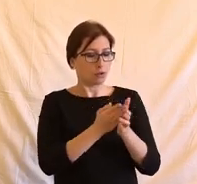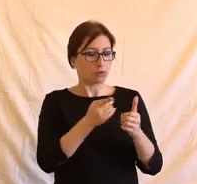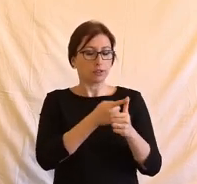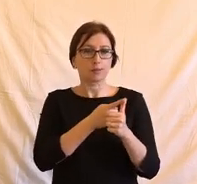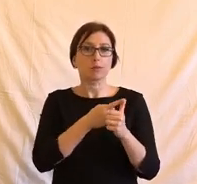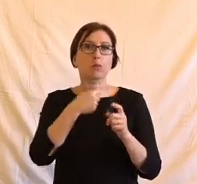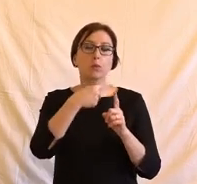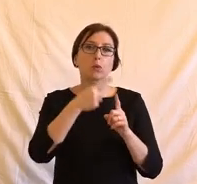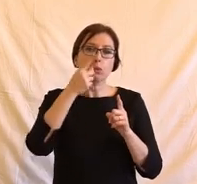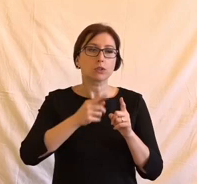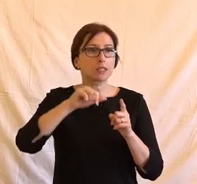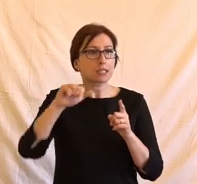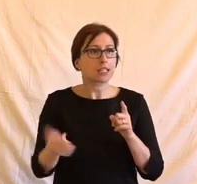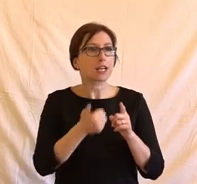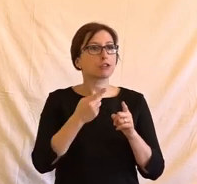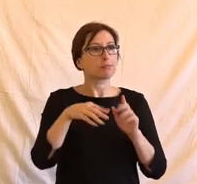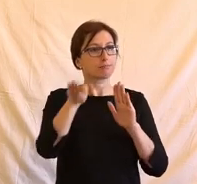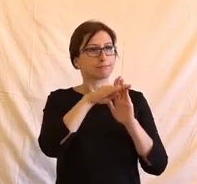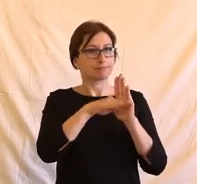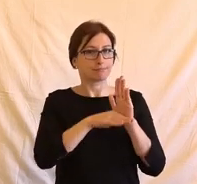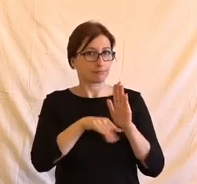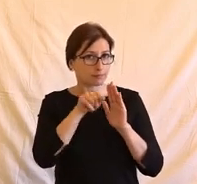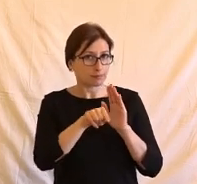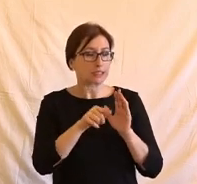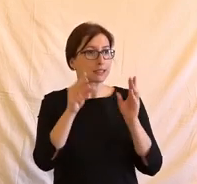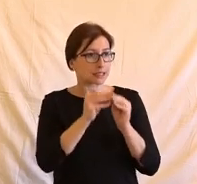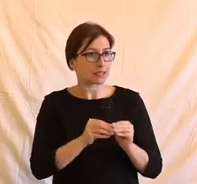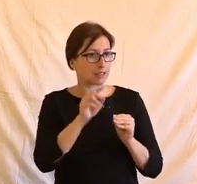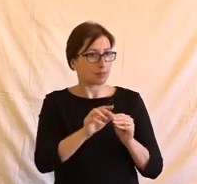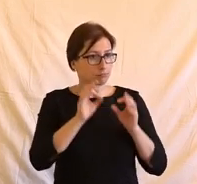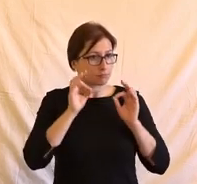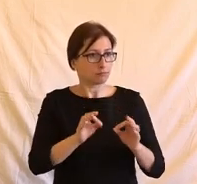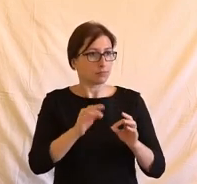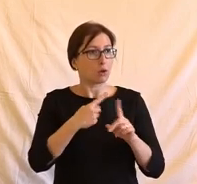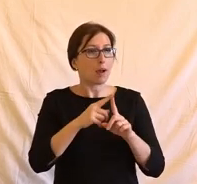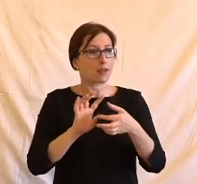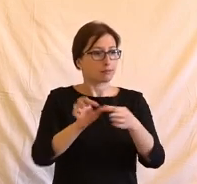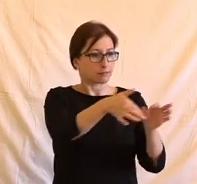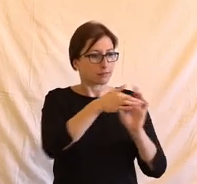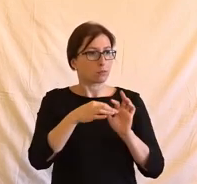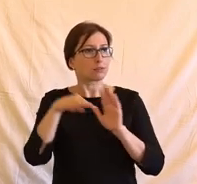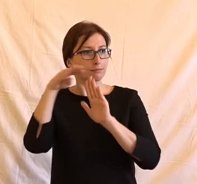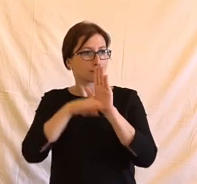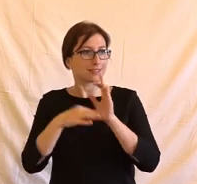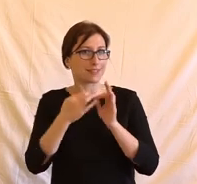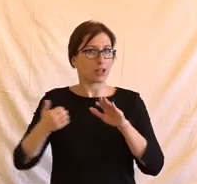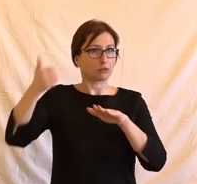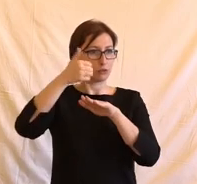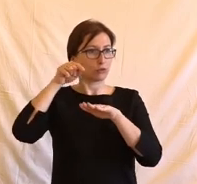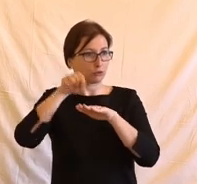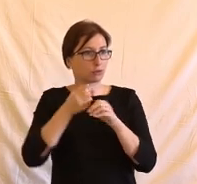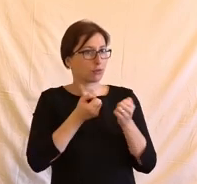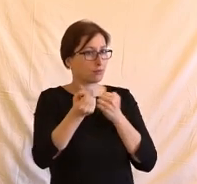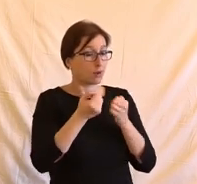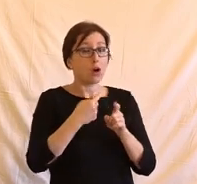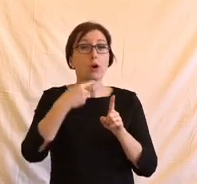je potřeba zajistit jejich standardizaci, aby mohla tato vzájemná interakce mezi nimi probíhat. A